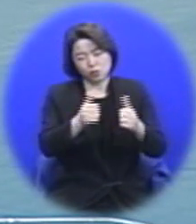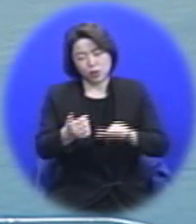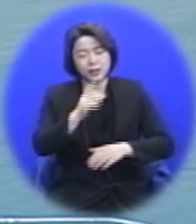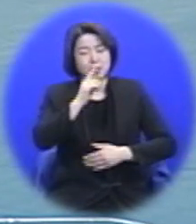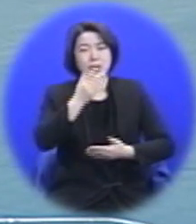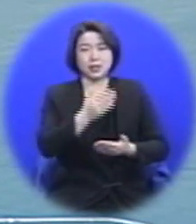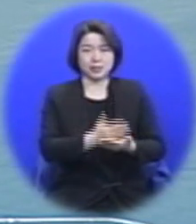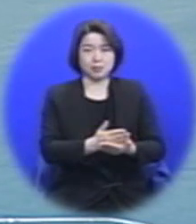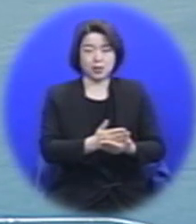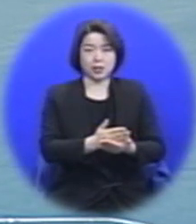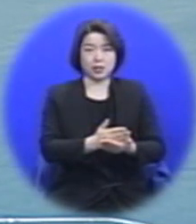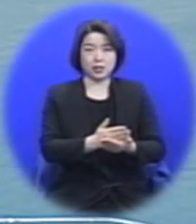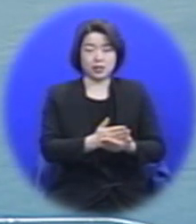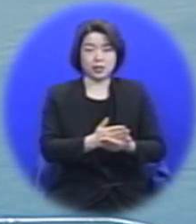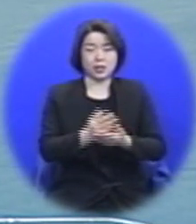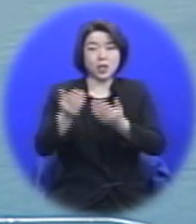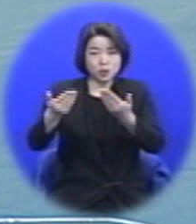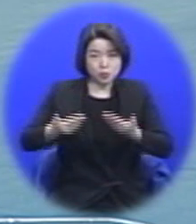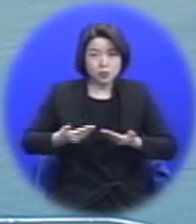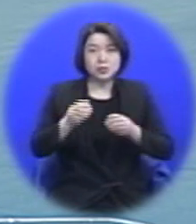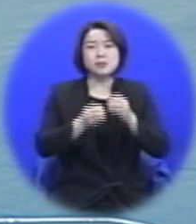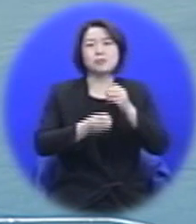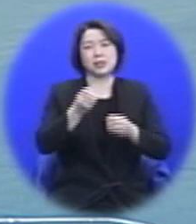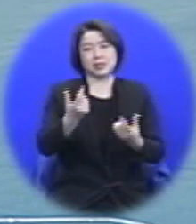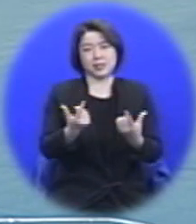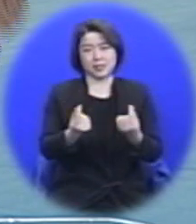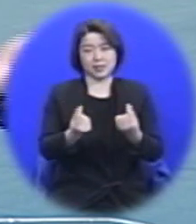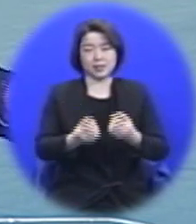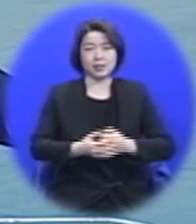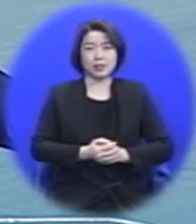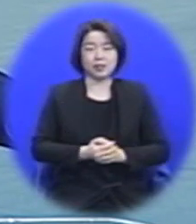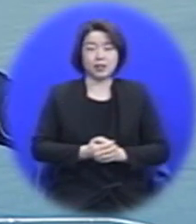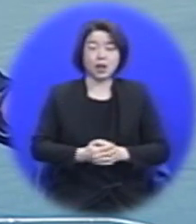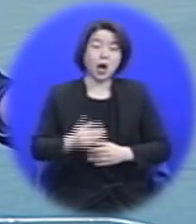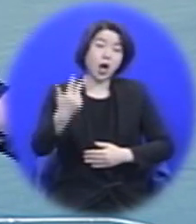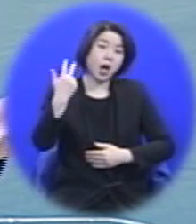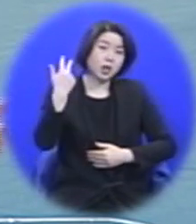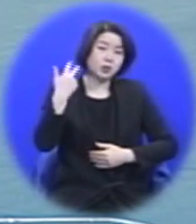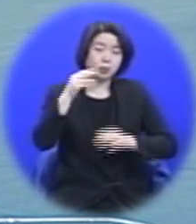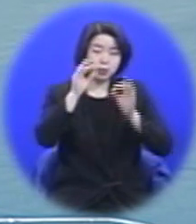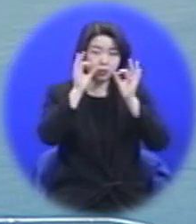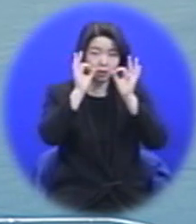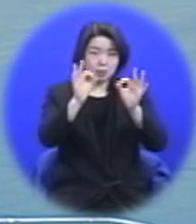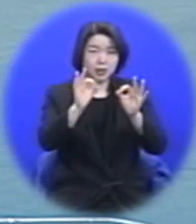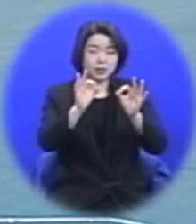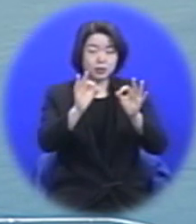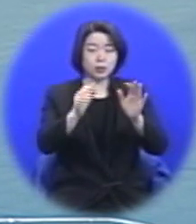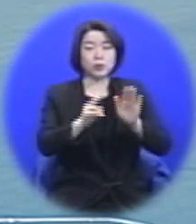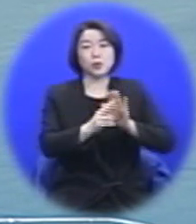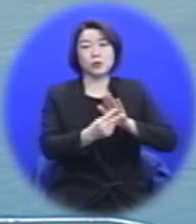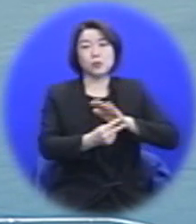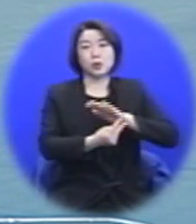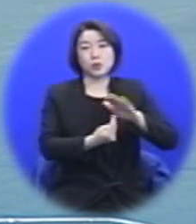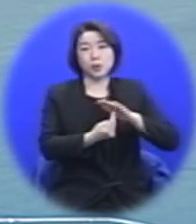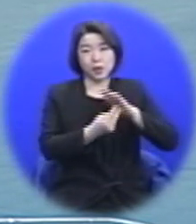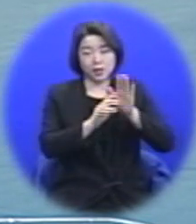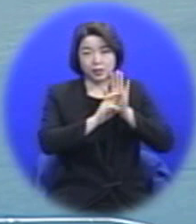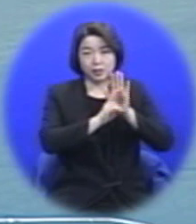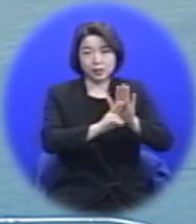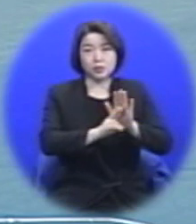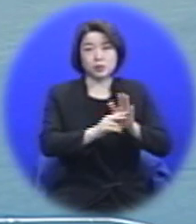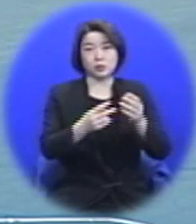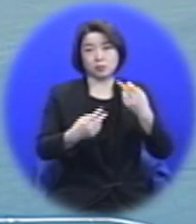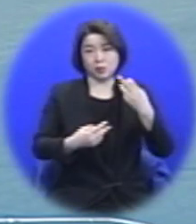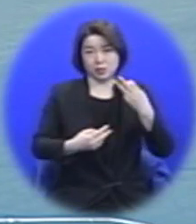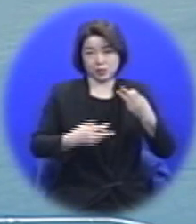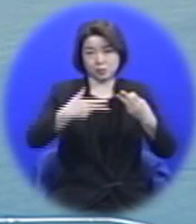마라. 하시는 말씀을 하는 겁니다. 지난 주간에 우리가 보았던 요한계시록 13장에서는 사탄의